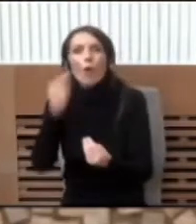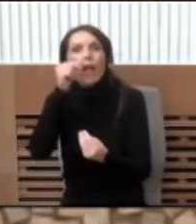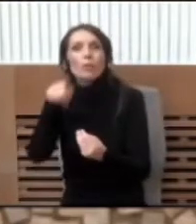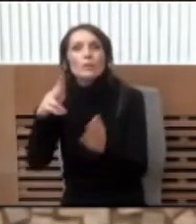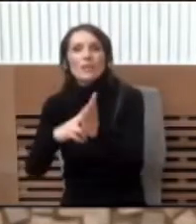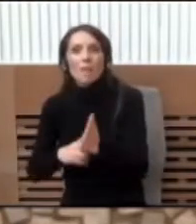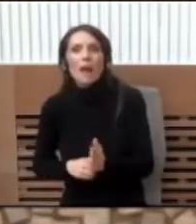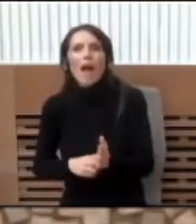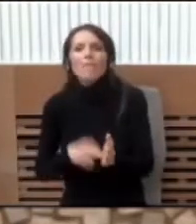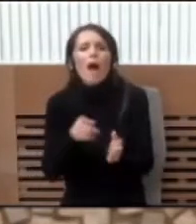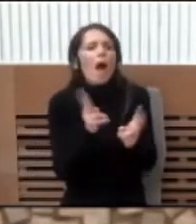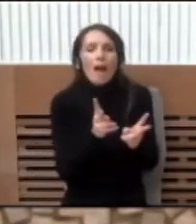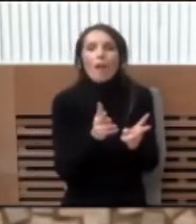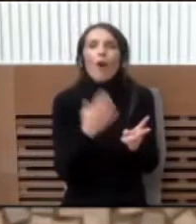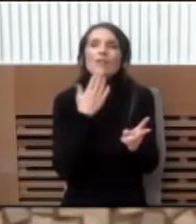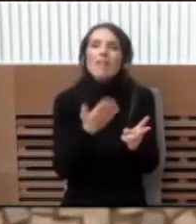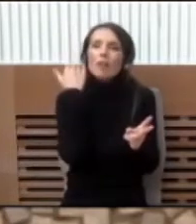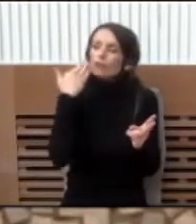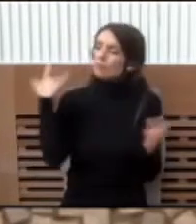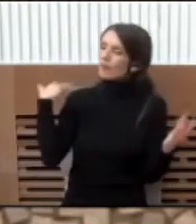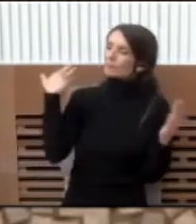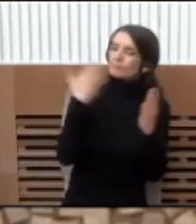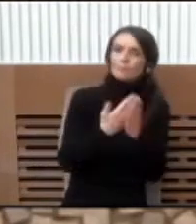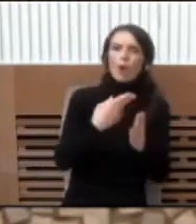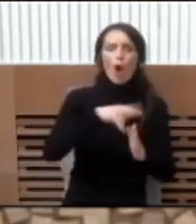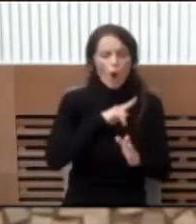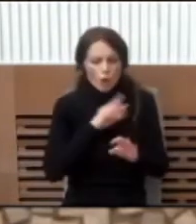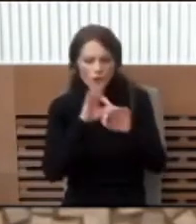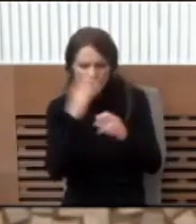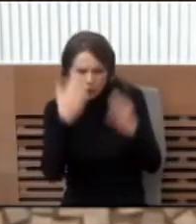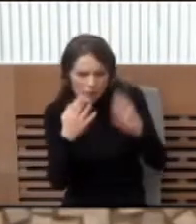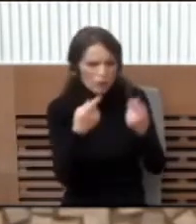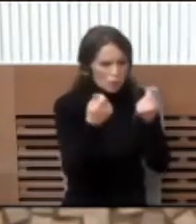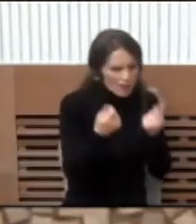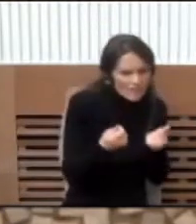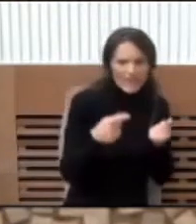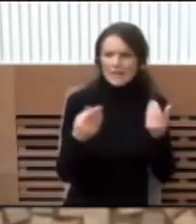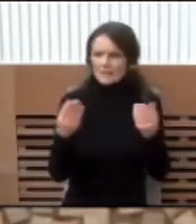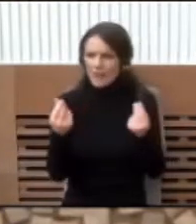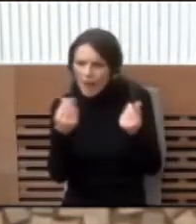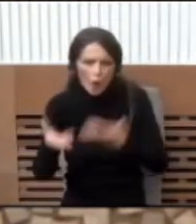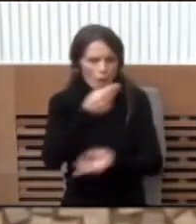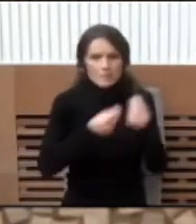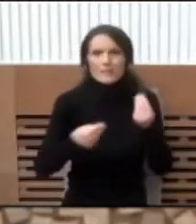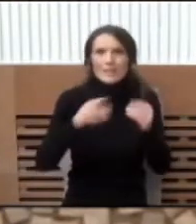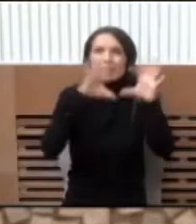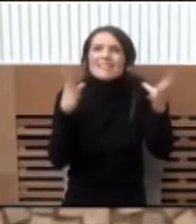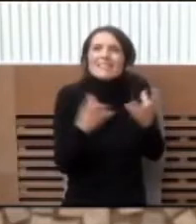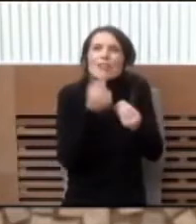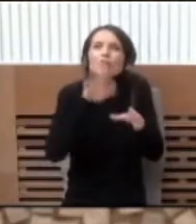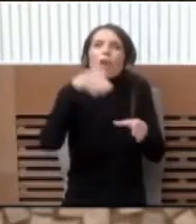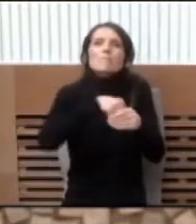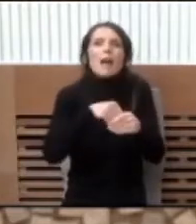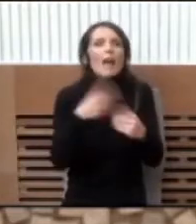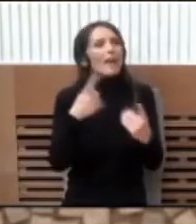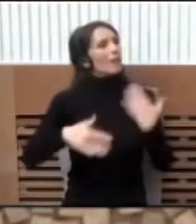svega višegodišnjem odgovornom vođenju ekonomskog ambijenta, javnih finansija i svih onih mehanizama koji jedan sistem čine